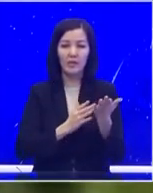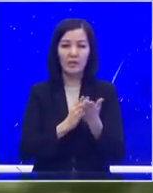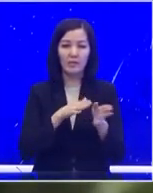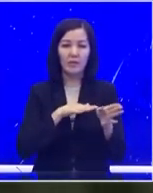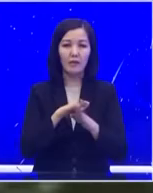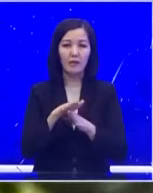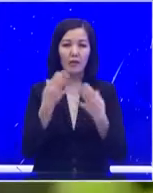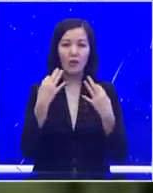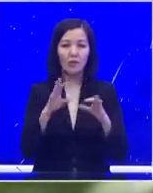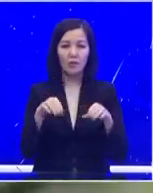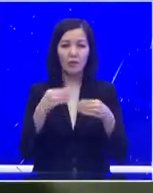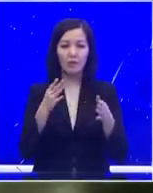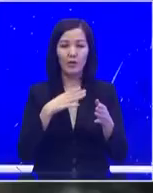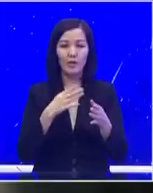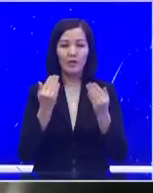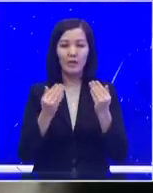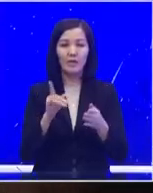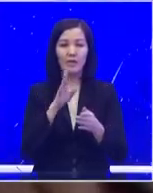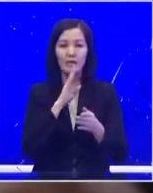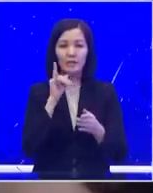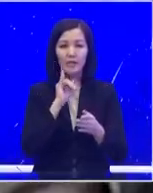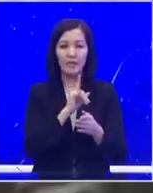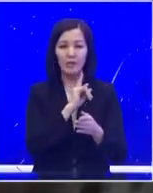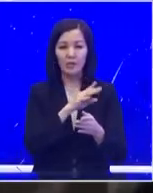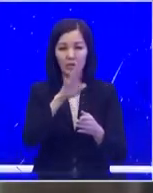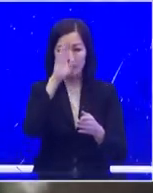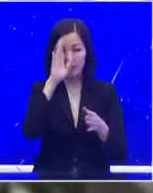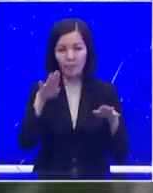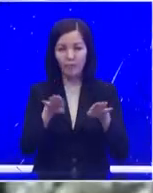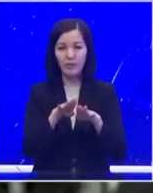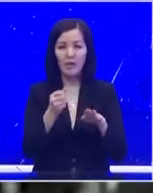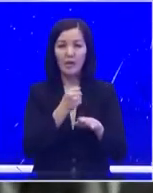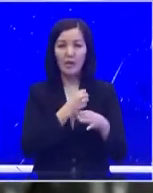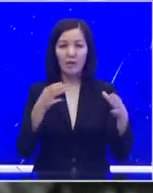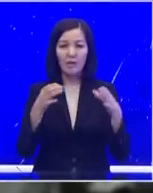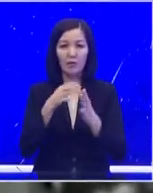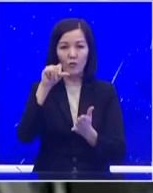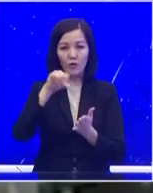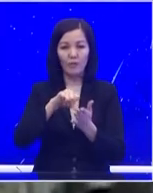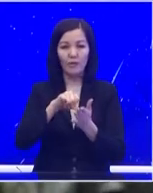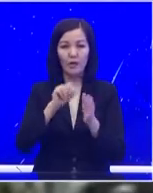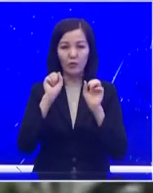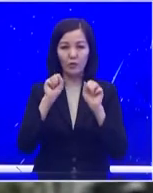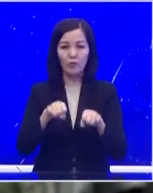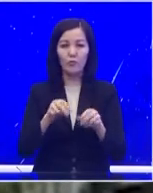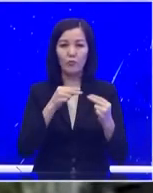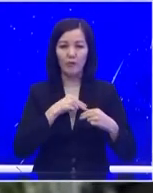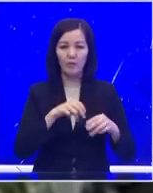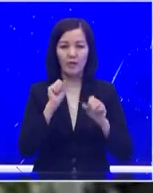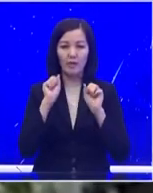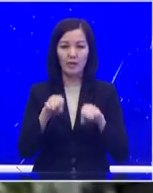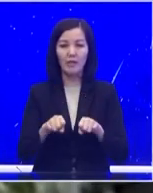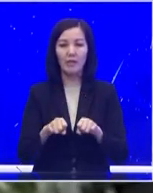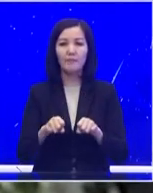атқаруға рұқсат берілді. Енді қыз-келіншектер ер адамдармен қатар командалық құрамда бірге иық тіресе еңбек етеді. Айта